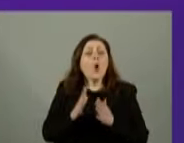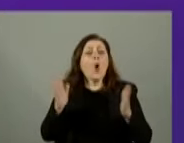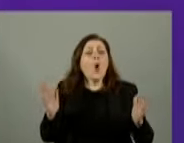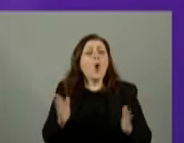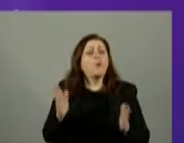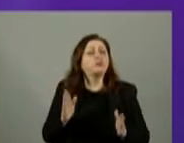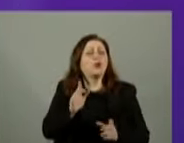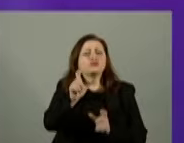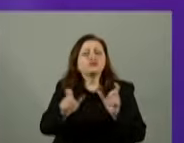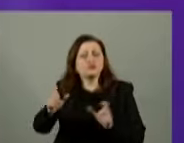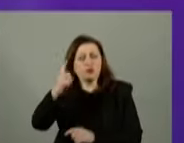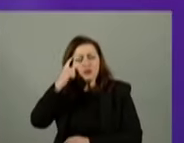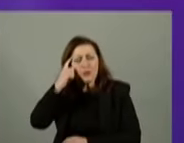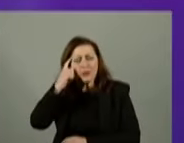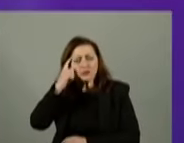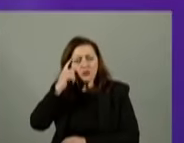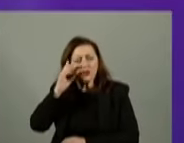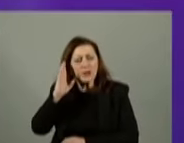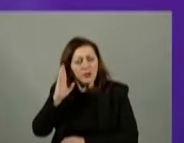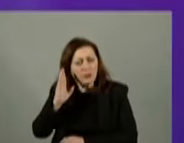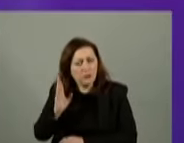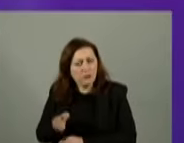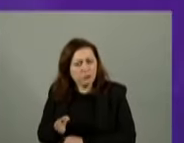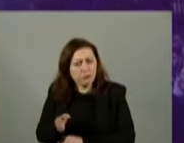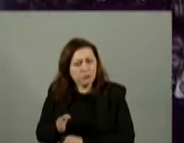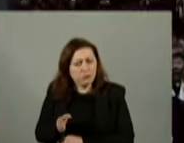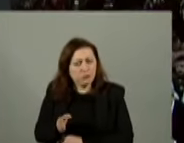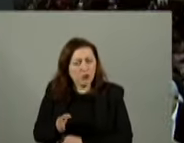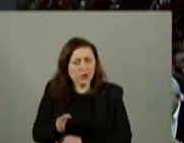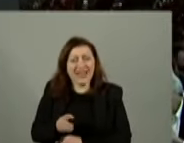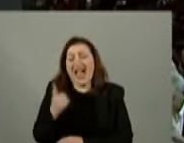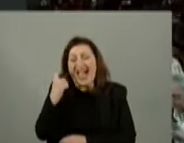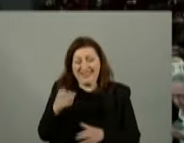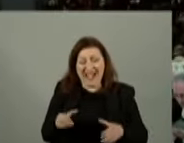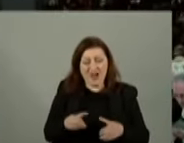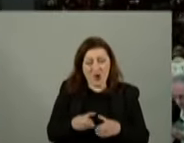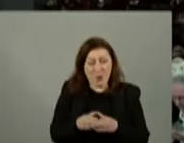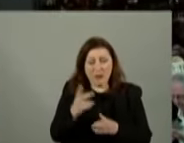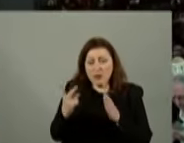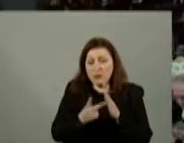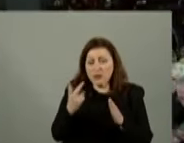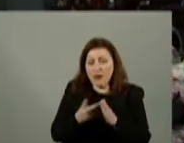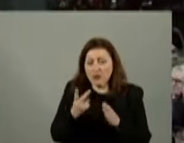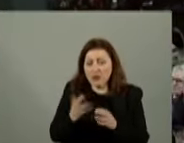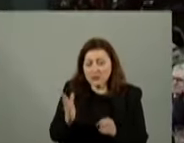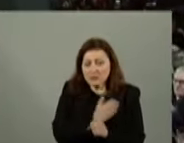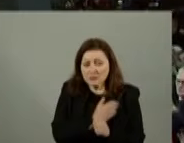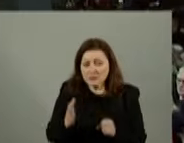ευλογίες του κύριου Τσίπρα. Δηλαδή φαίνεται αυτή τη στιγμή να είναι σαν, αν όχι καθοδηγούμενη ή ελεγχόμενη, τέλος